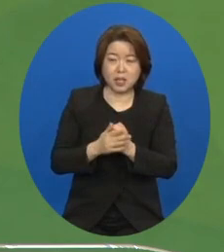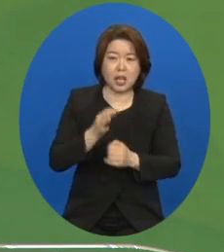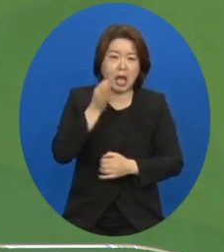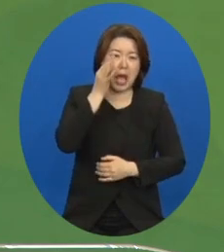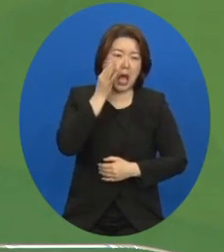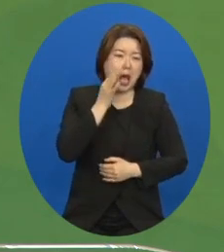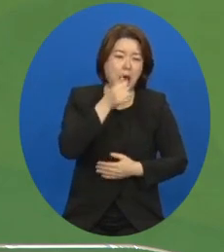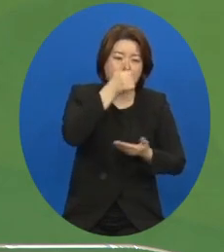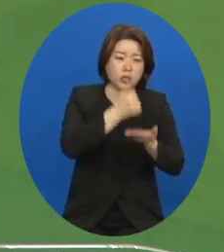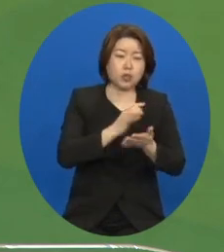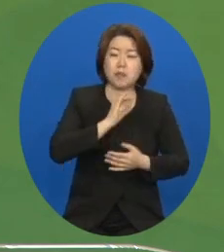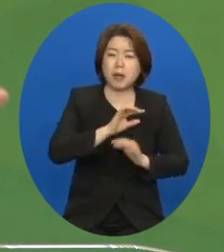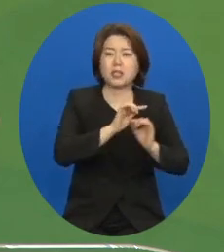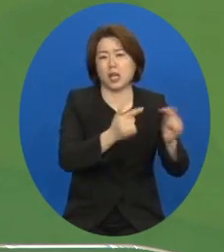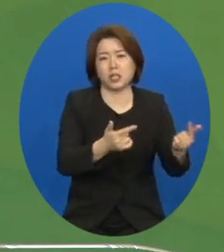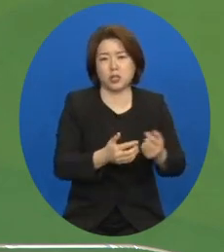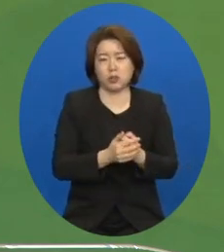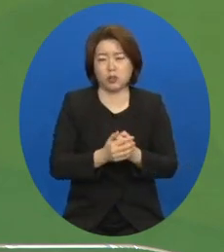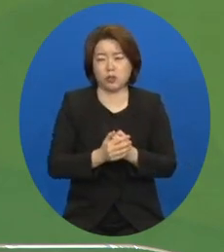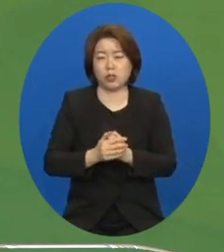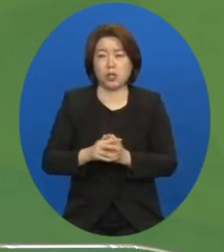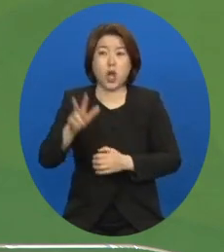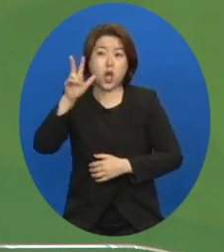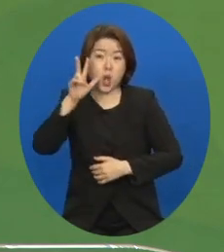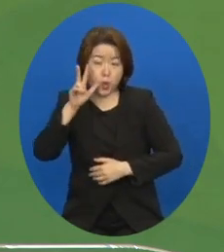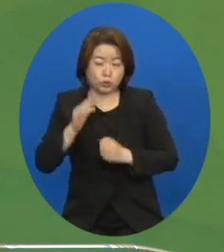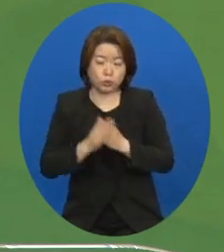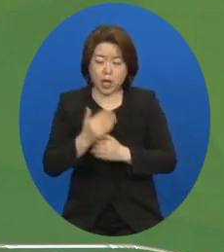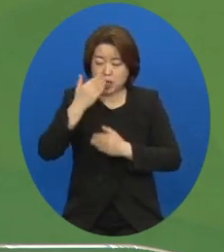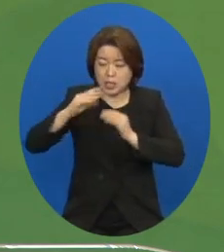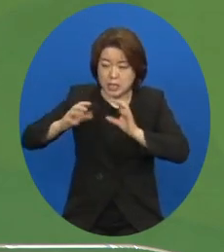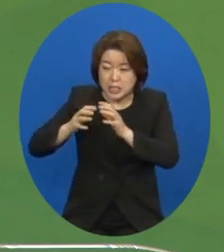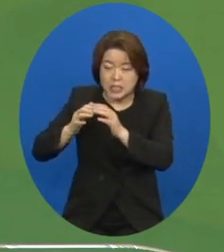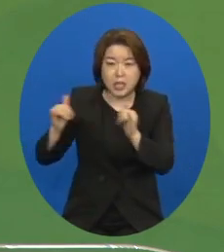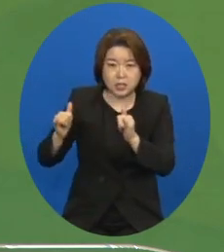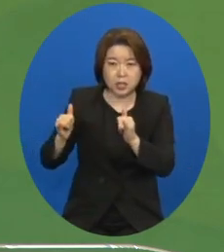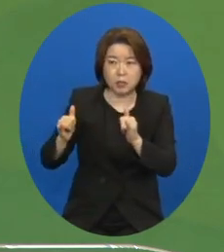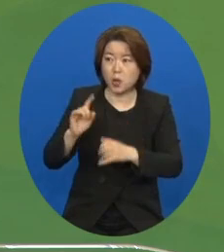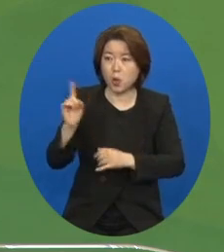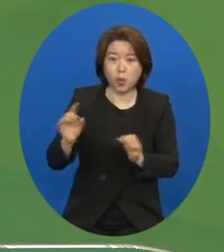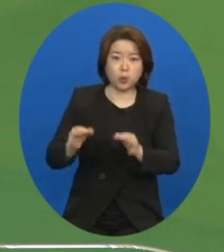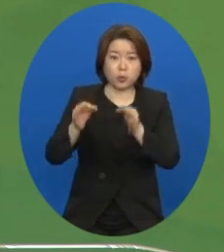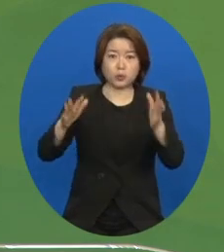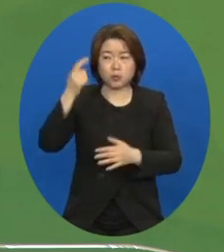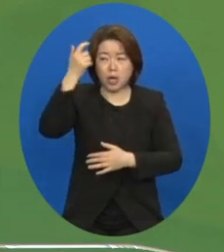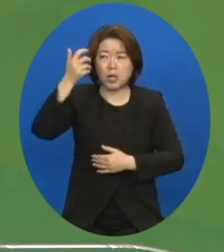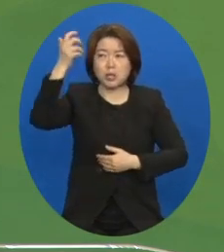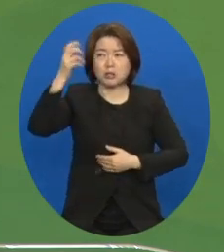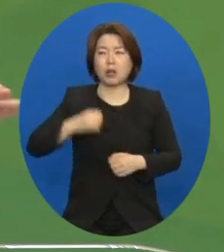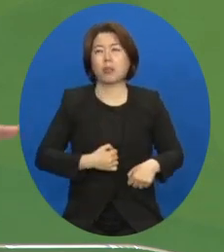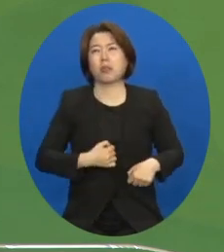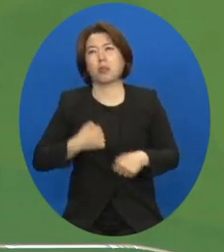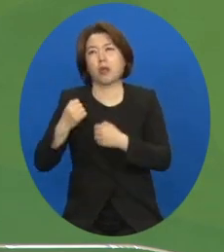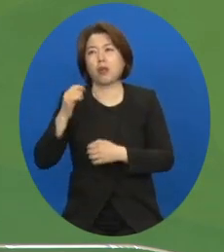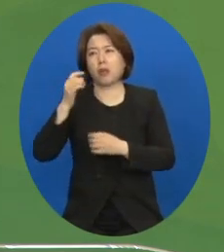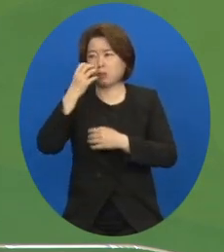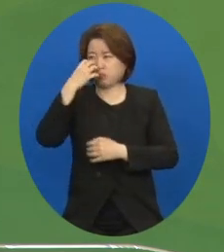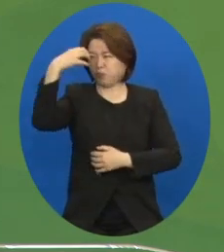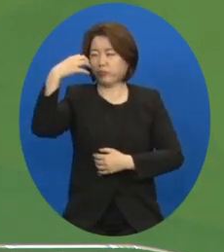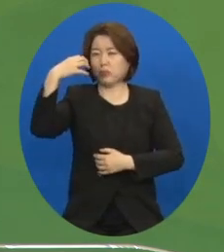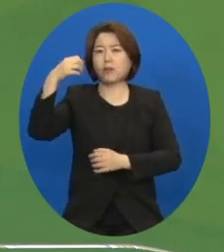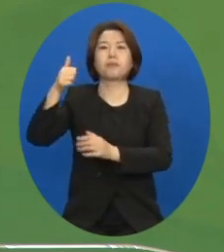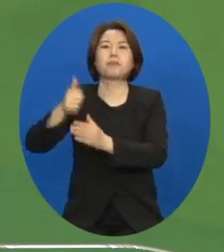아닙니다. 여호수아와 이스라엘 백성들이 어느 순간에 그만 영적으로 나태함과 교만에 빠졌던